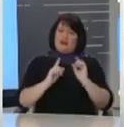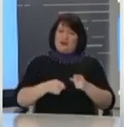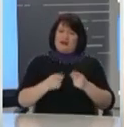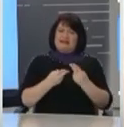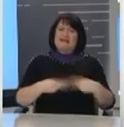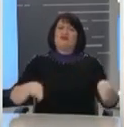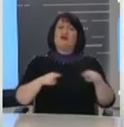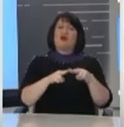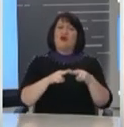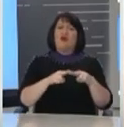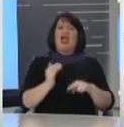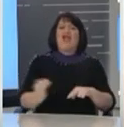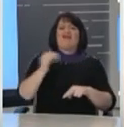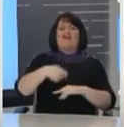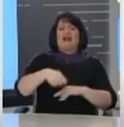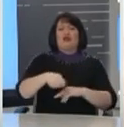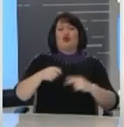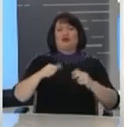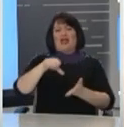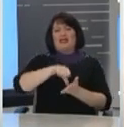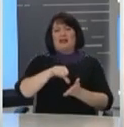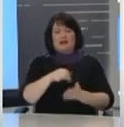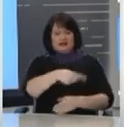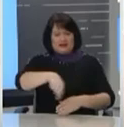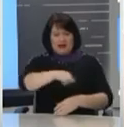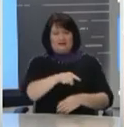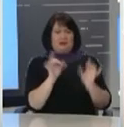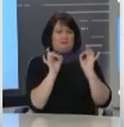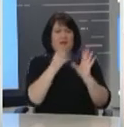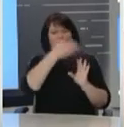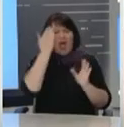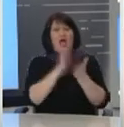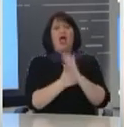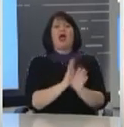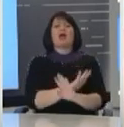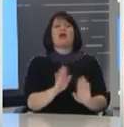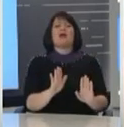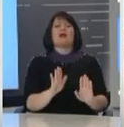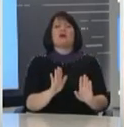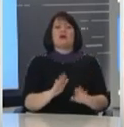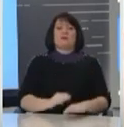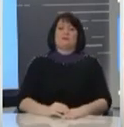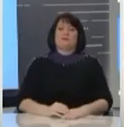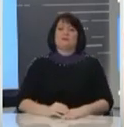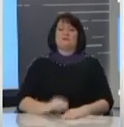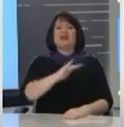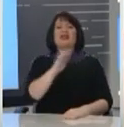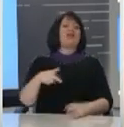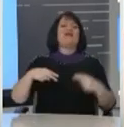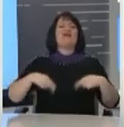Αθήνας πάβει η ποινική δίωξη σε βάρος των υπολείπων κατηγορουμένων, μεταξύ των οποίων του